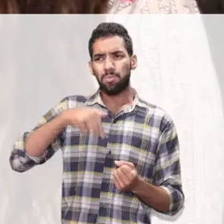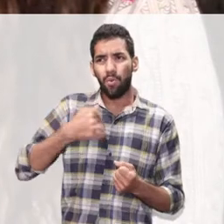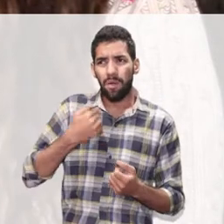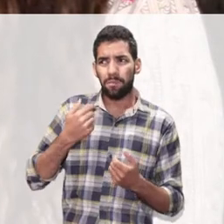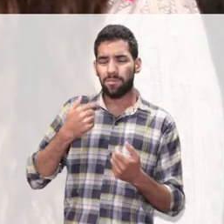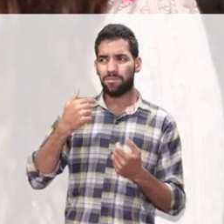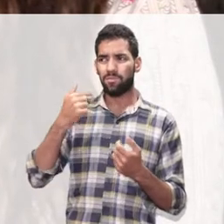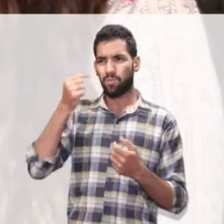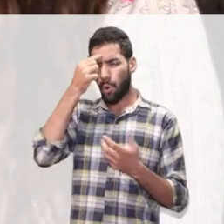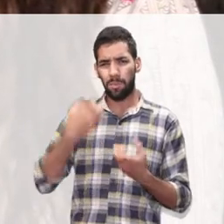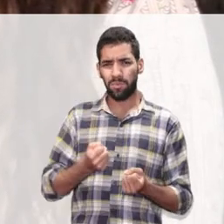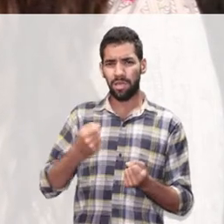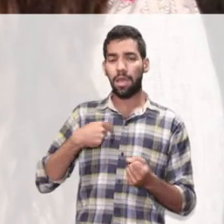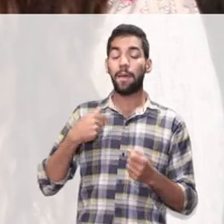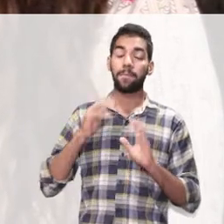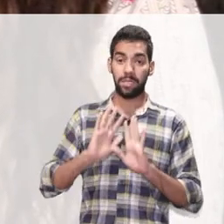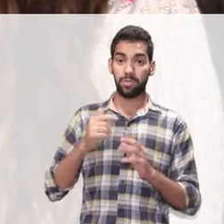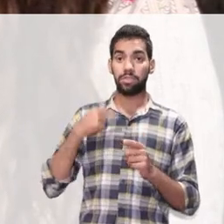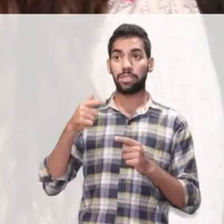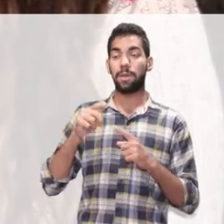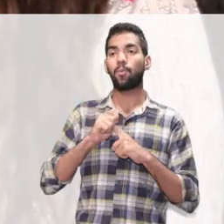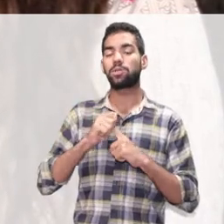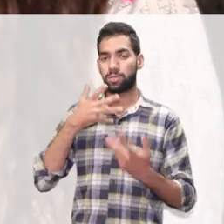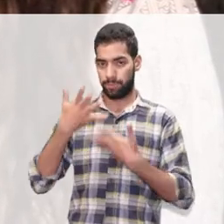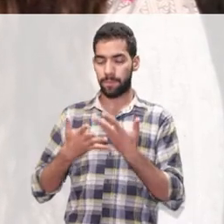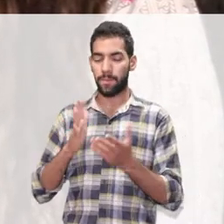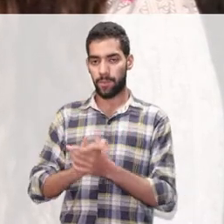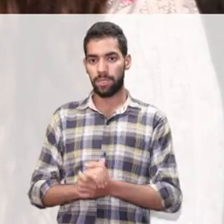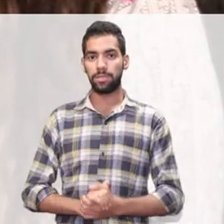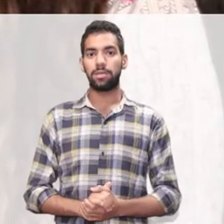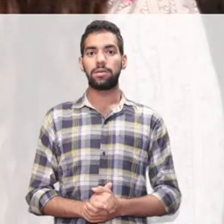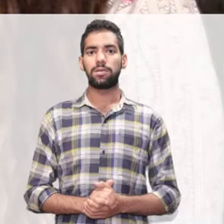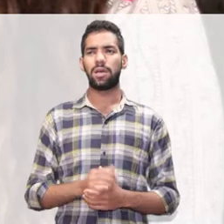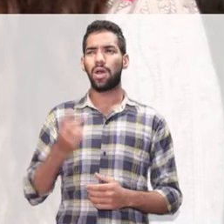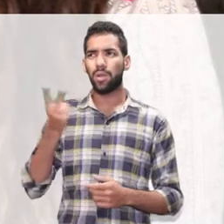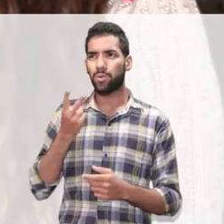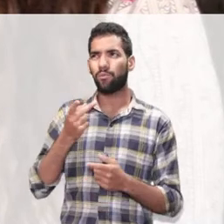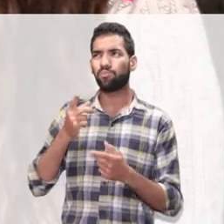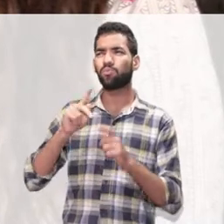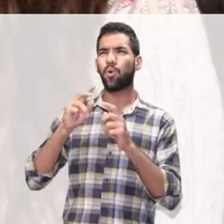साइड 2012 से इस प्रकार से कटिंग के लिए 215